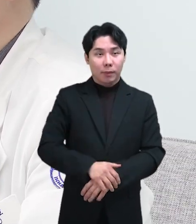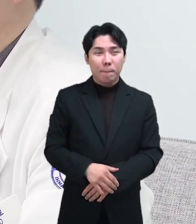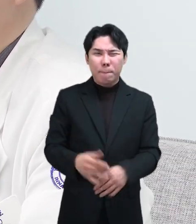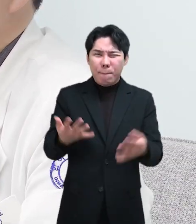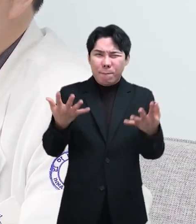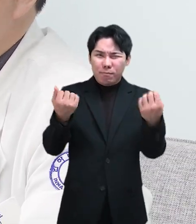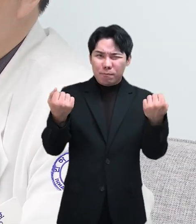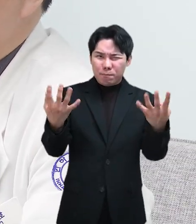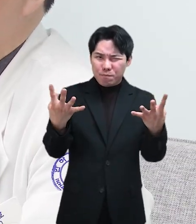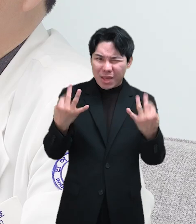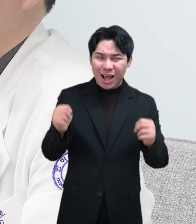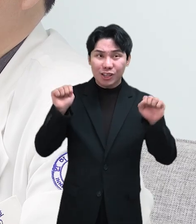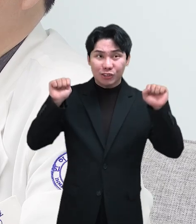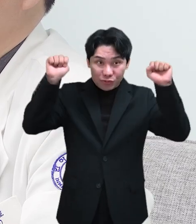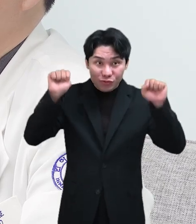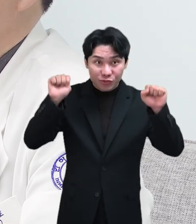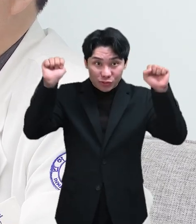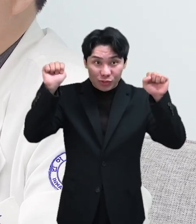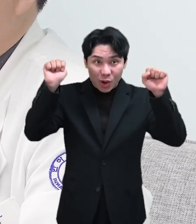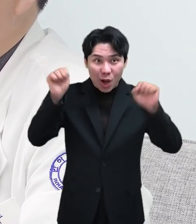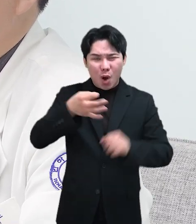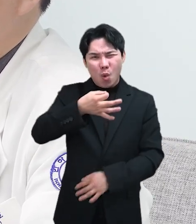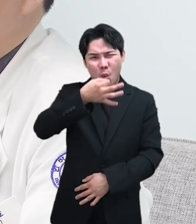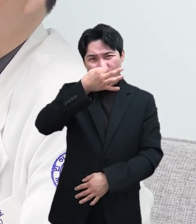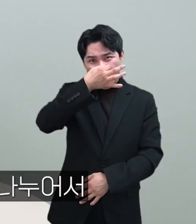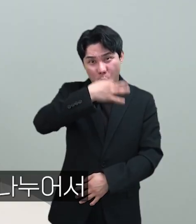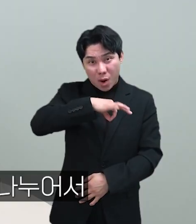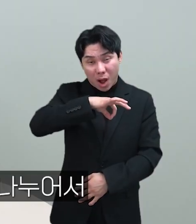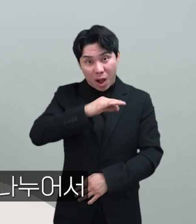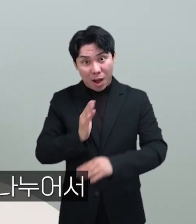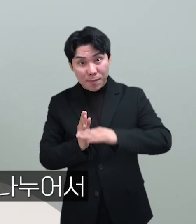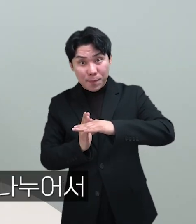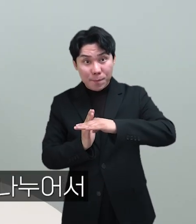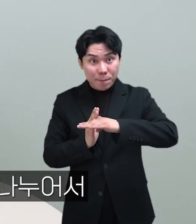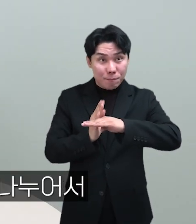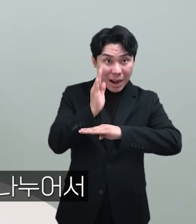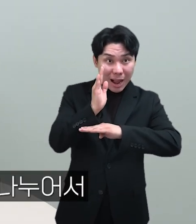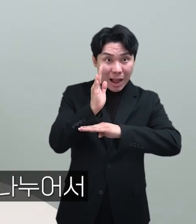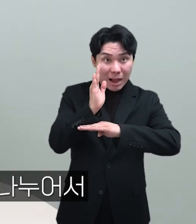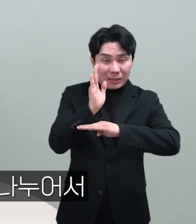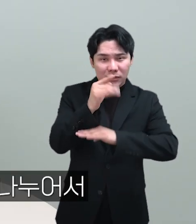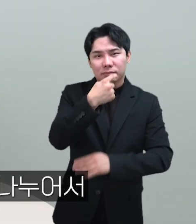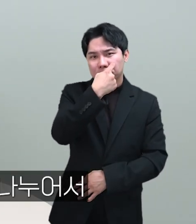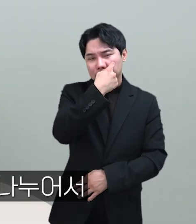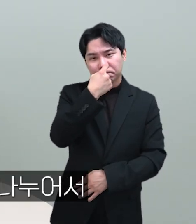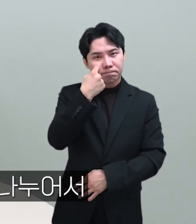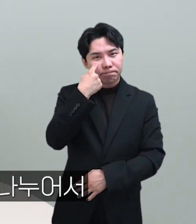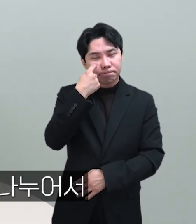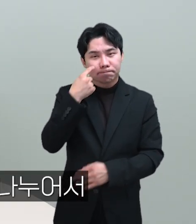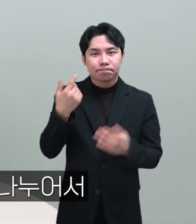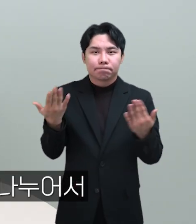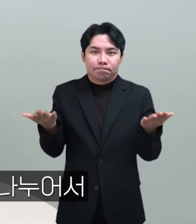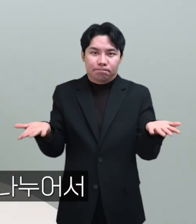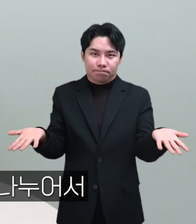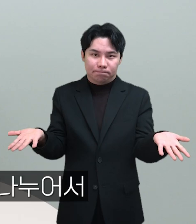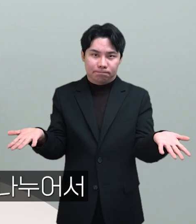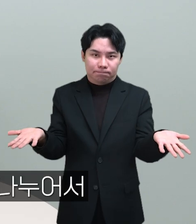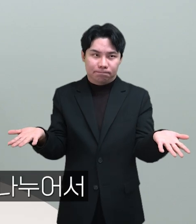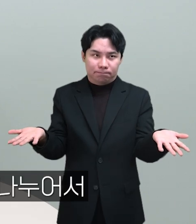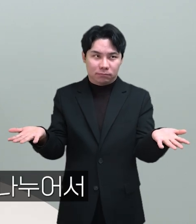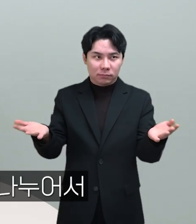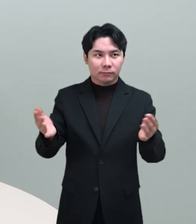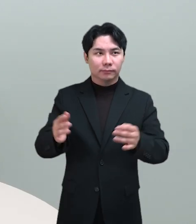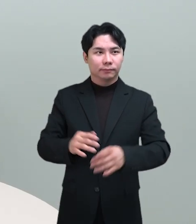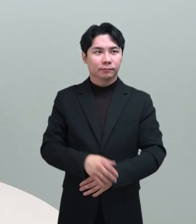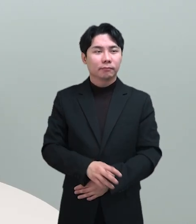운동은 최소한 30분 이상 지속하시는 것이 좋은데요. 체력에 따라서는 처음에 10분 또는 15분 정도를